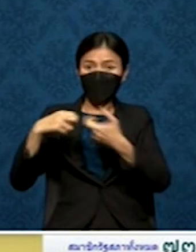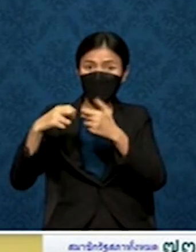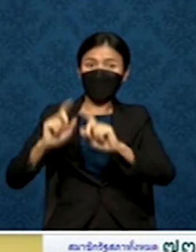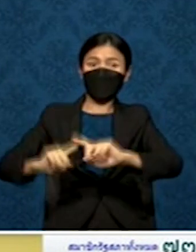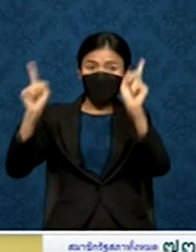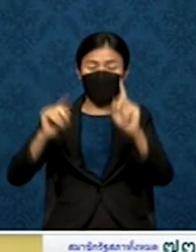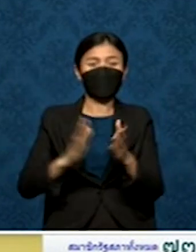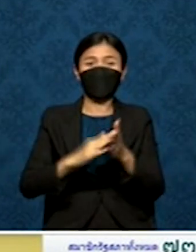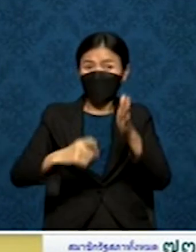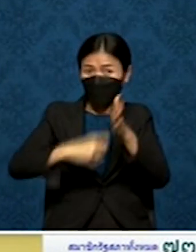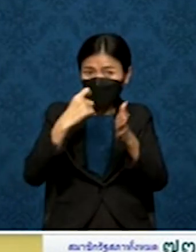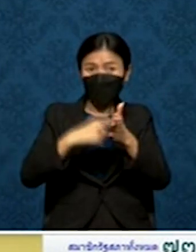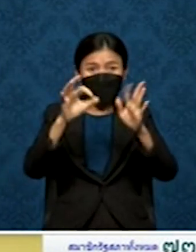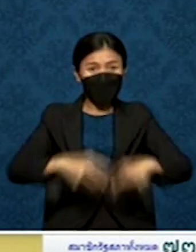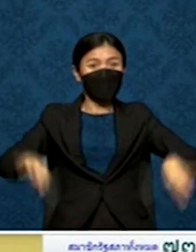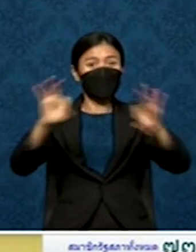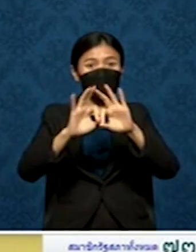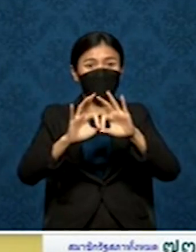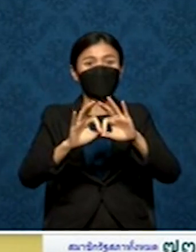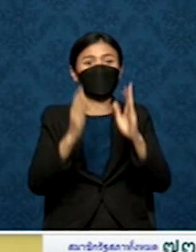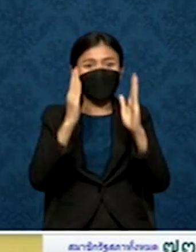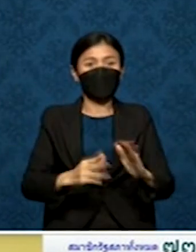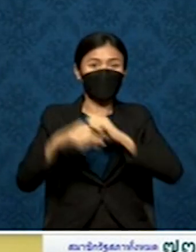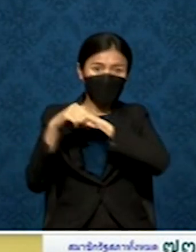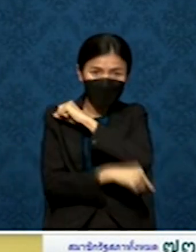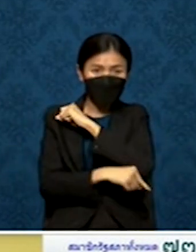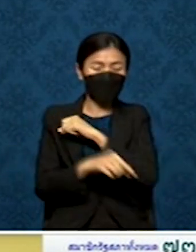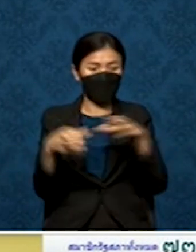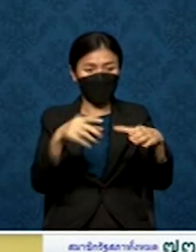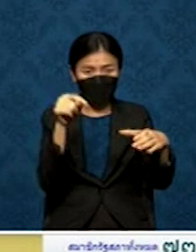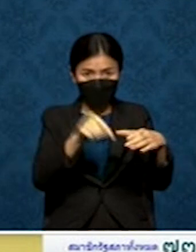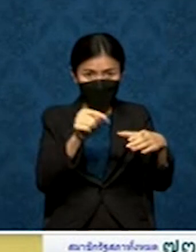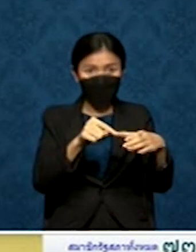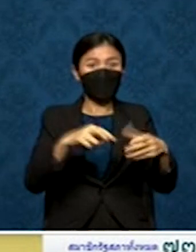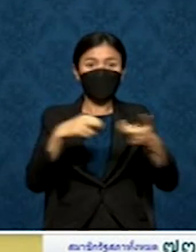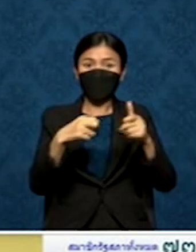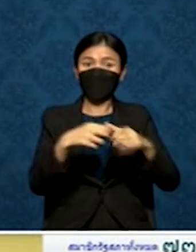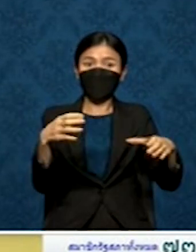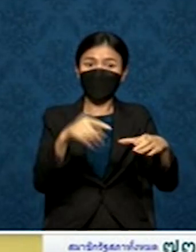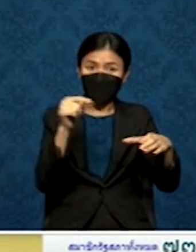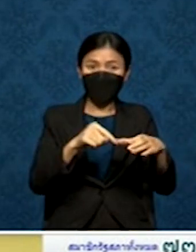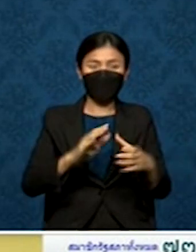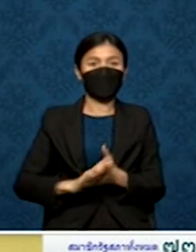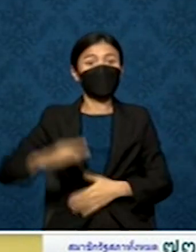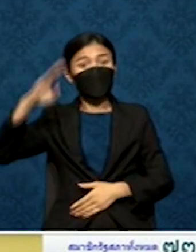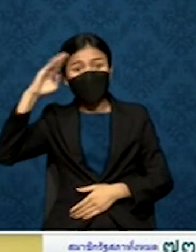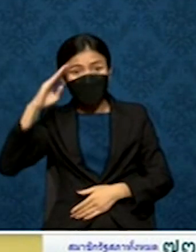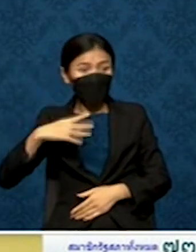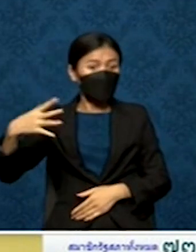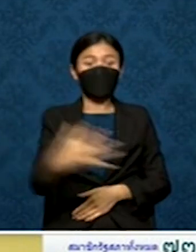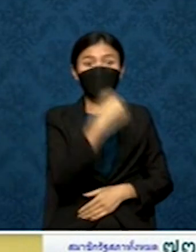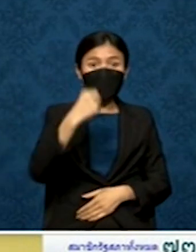หตุจริงๆเนี่ยผมรู้จักผู้หลักผู้ใหญ่หลายๆท่านเนี่ยการปฏิวัติรัฐประหารไม่มีใครอยากทำ